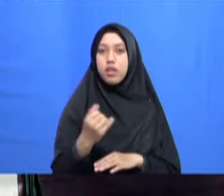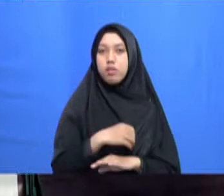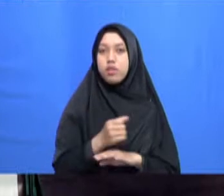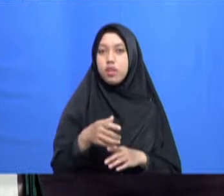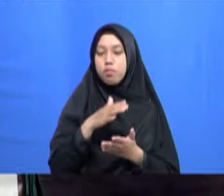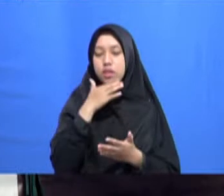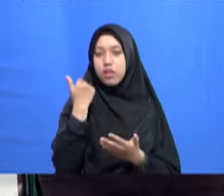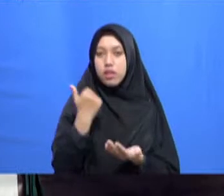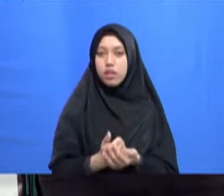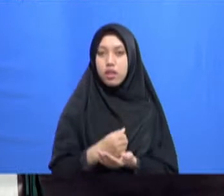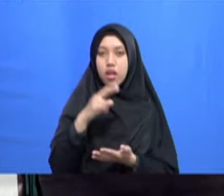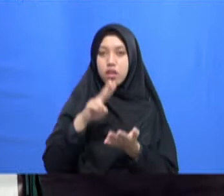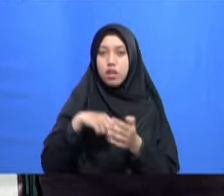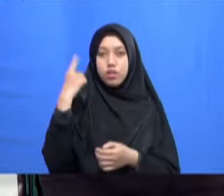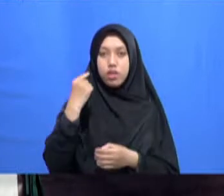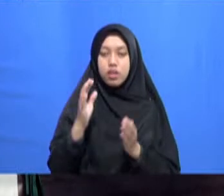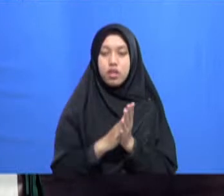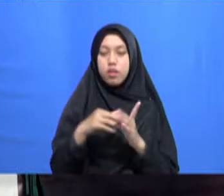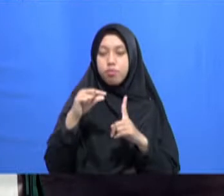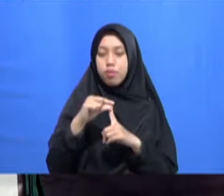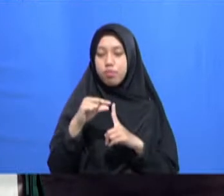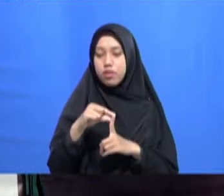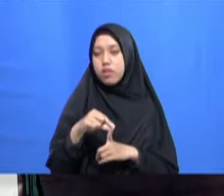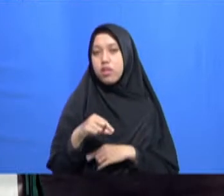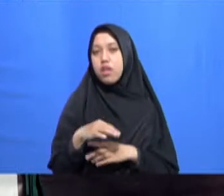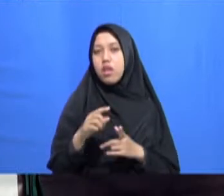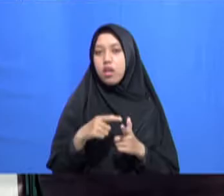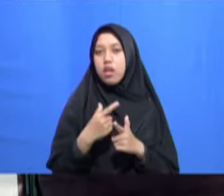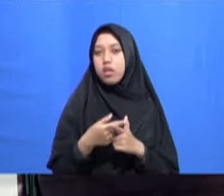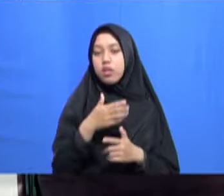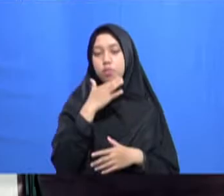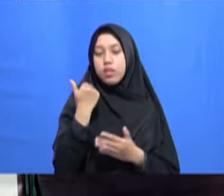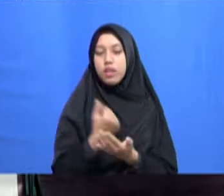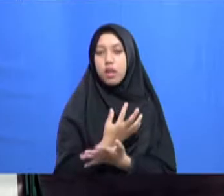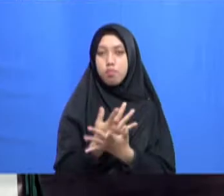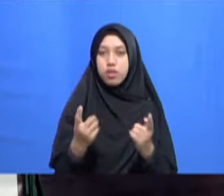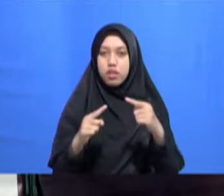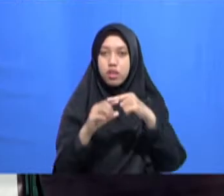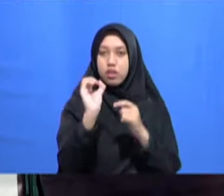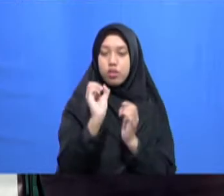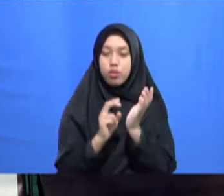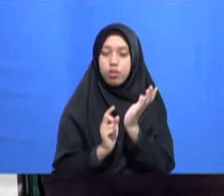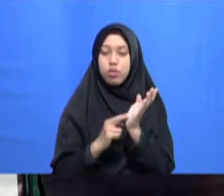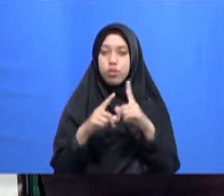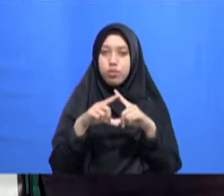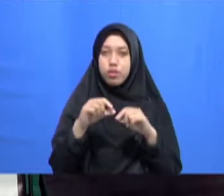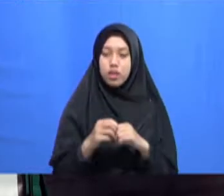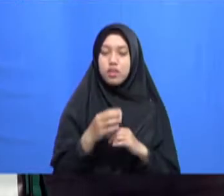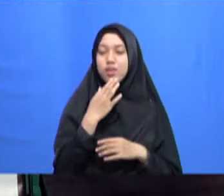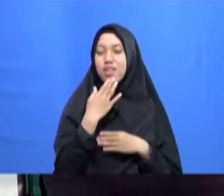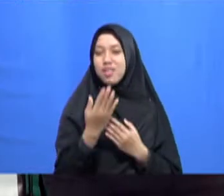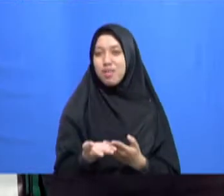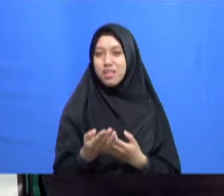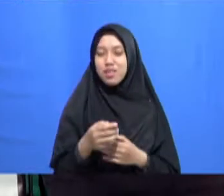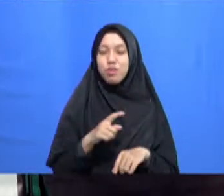nasional, kepentingan provinsi, maupun kepentingan masyarakat Tujuan Una-Una. Kira itu saja, terima kasih. Waktu Bapak masih